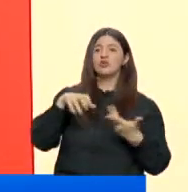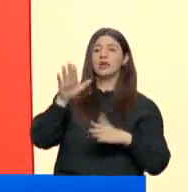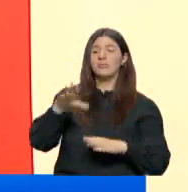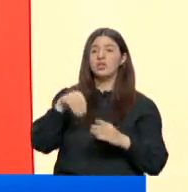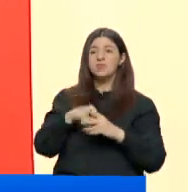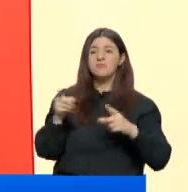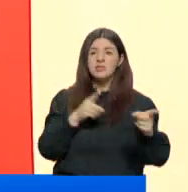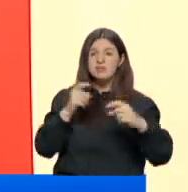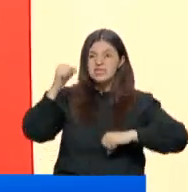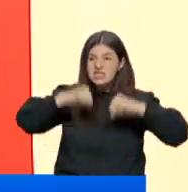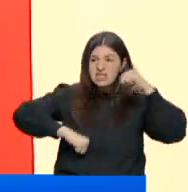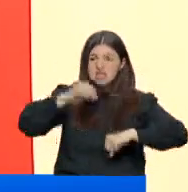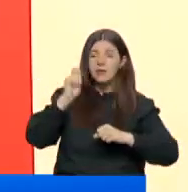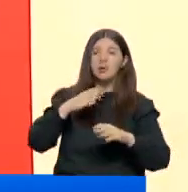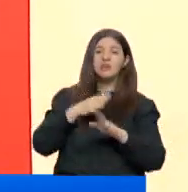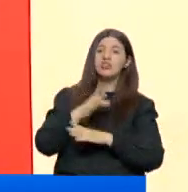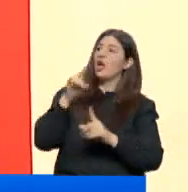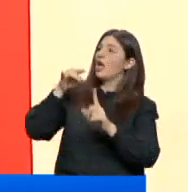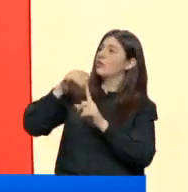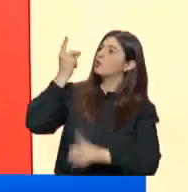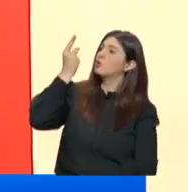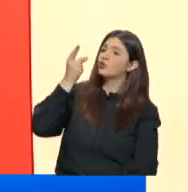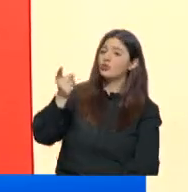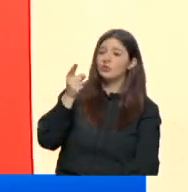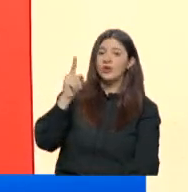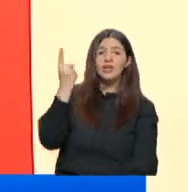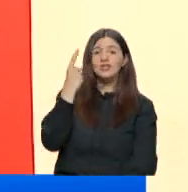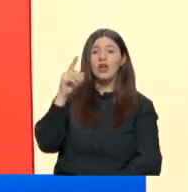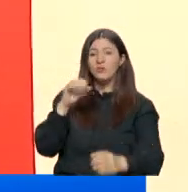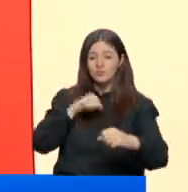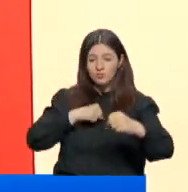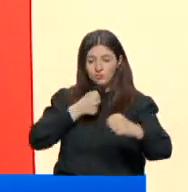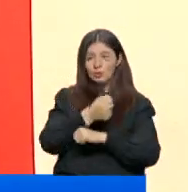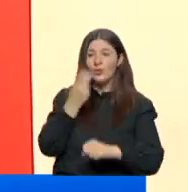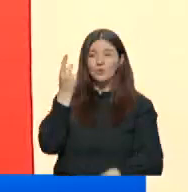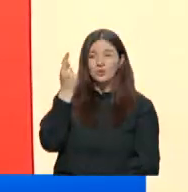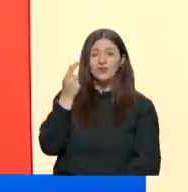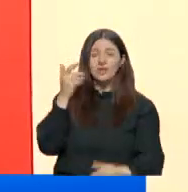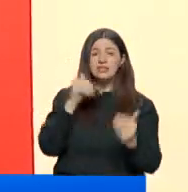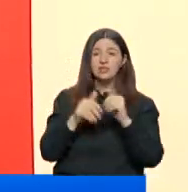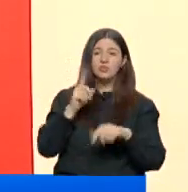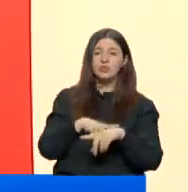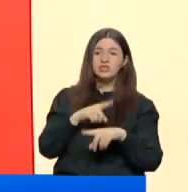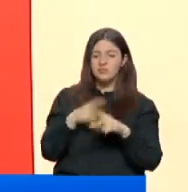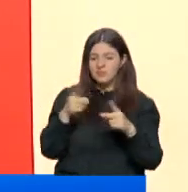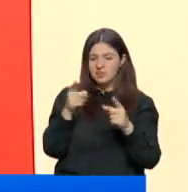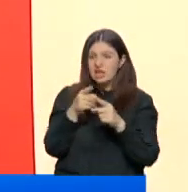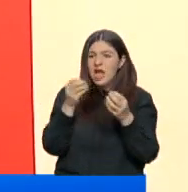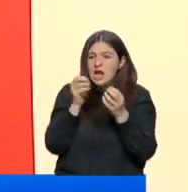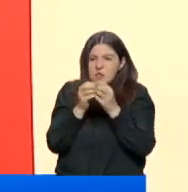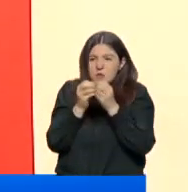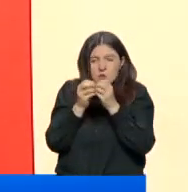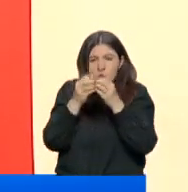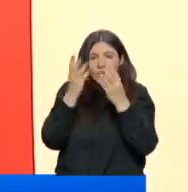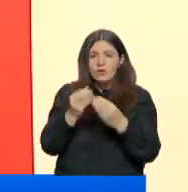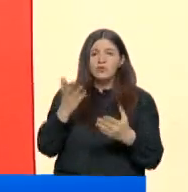için birbirleriyle rekabet etmekten gerçek hedefi unuttular. İktidarla mücadeleyi unuttular ve seçim sürecinde birbirleriyle